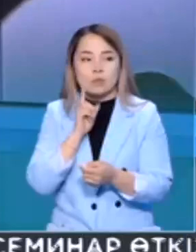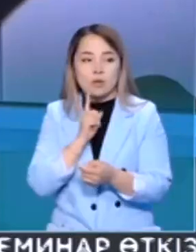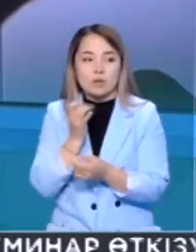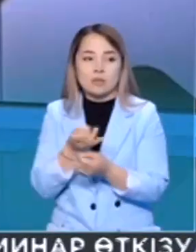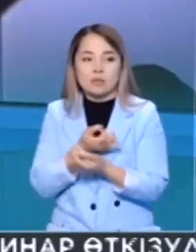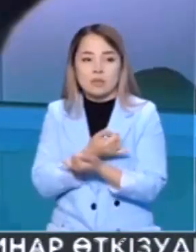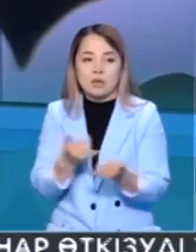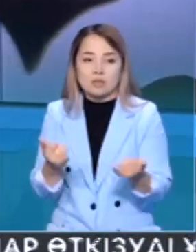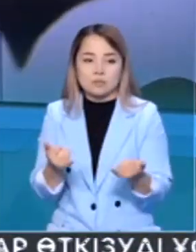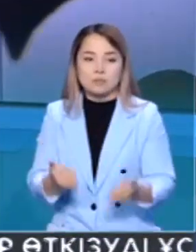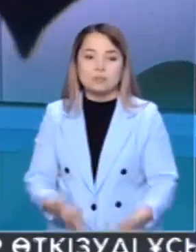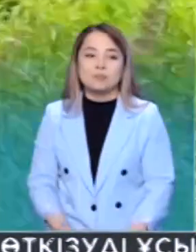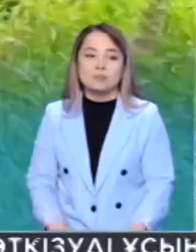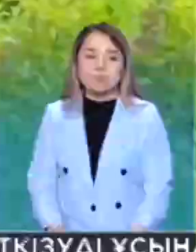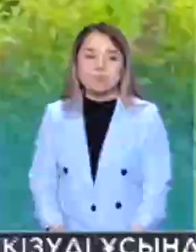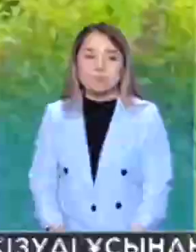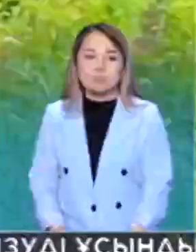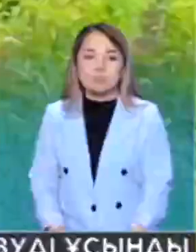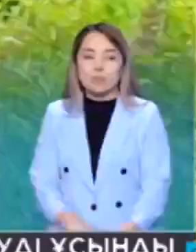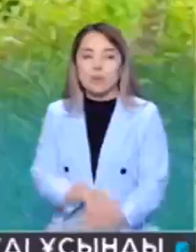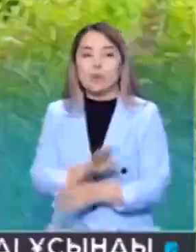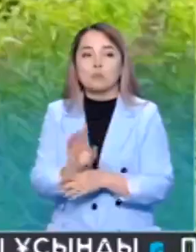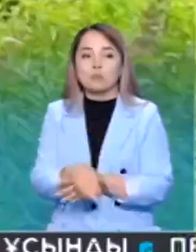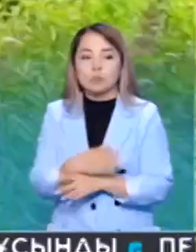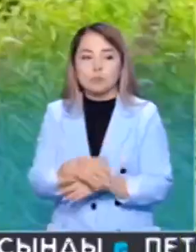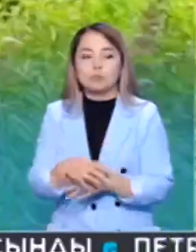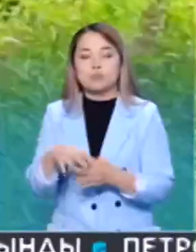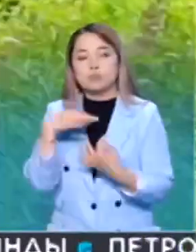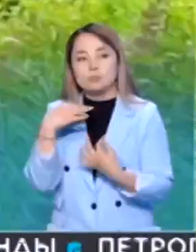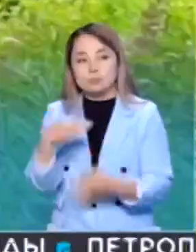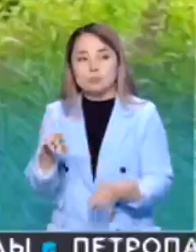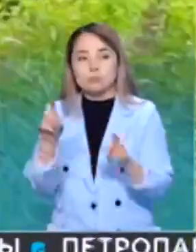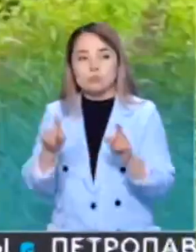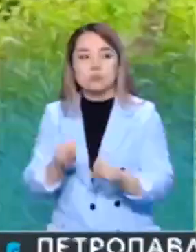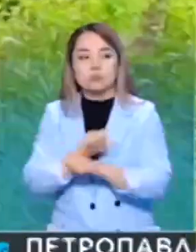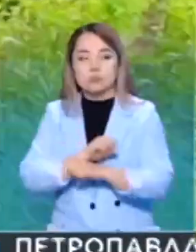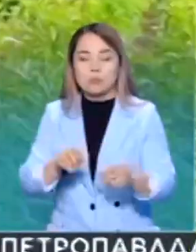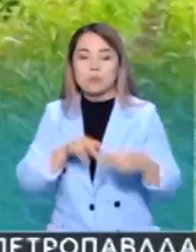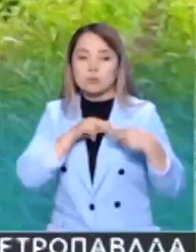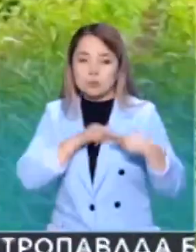келеді. Бос құры игерілмей жатса, ол обал.